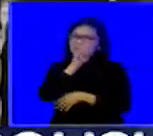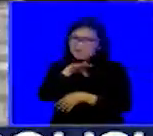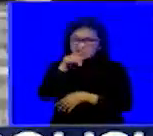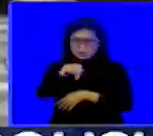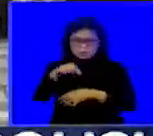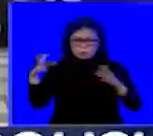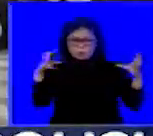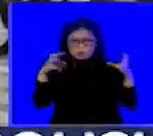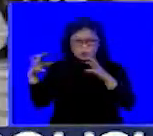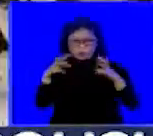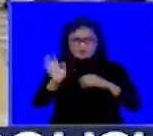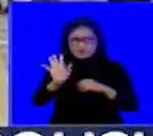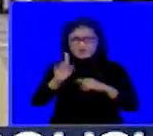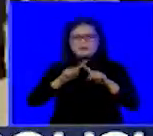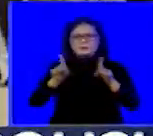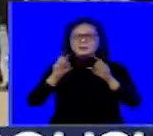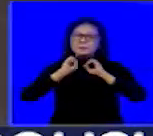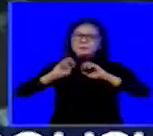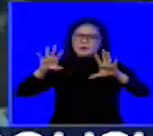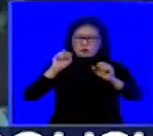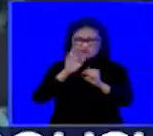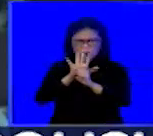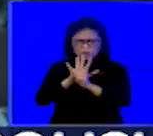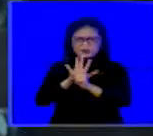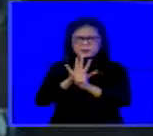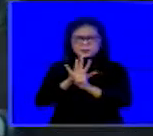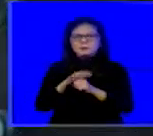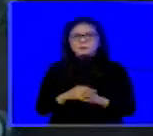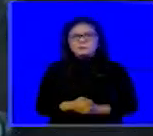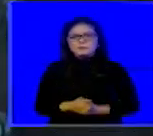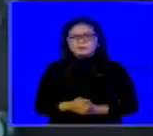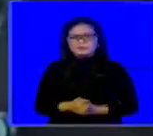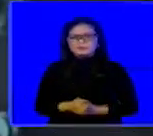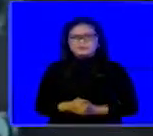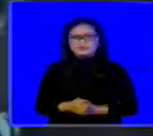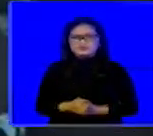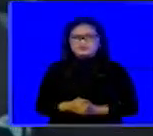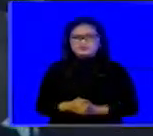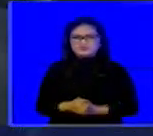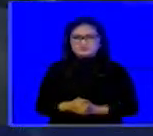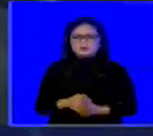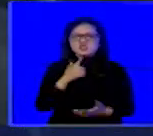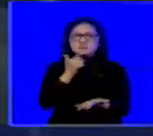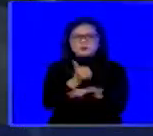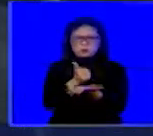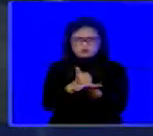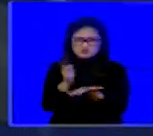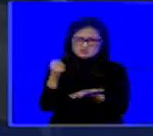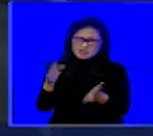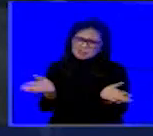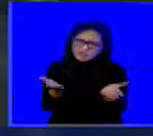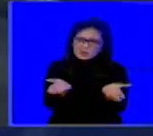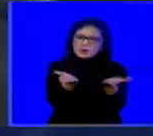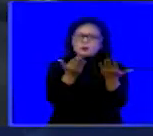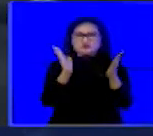rentan menambah kasus positif COVID-19. Kami tahu justru kami sebenarnya sudah mengarahkan bahwa ini masih